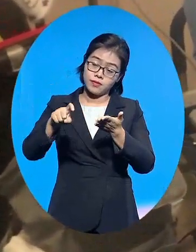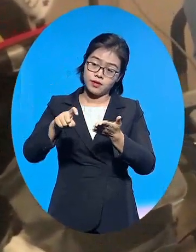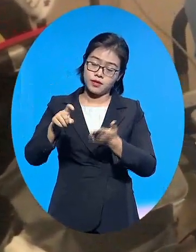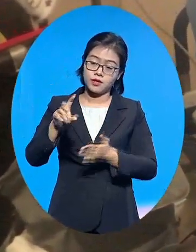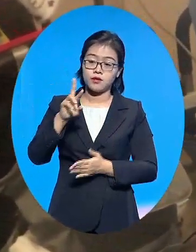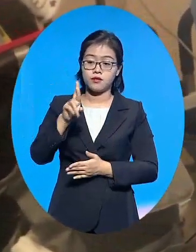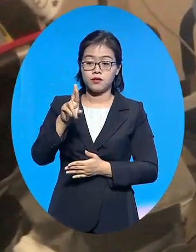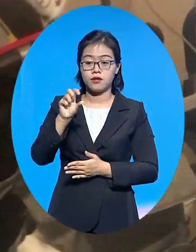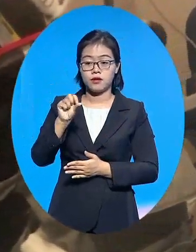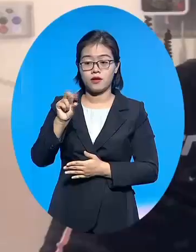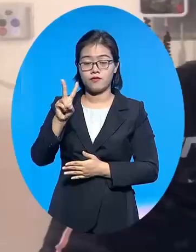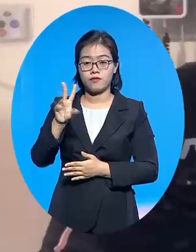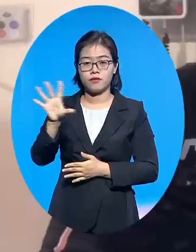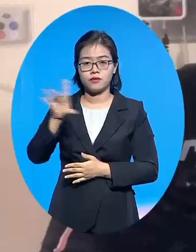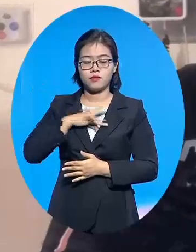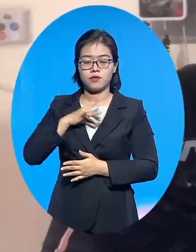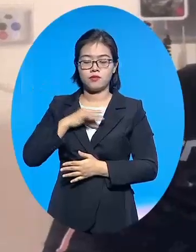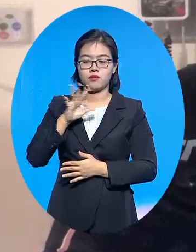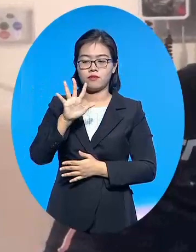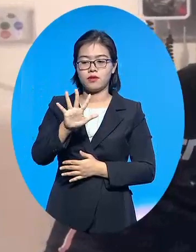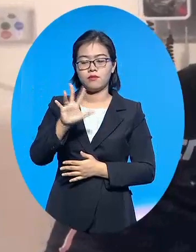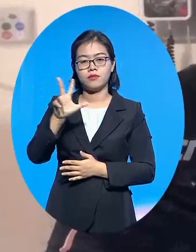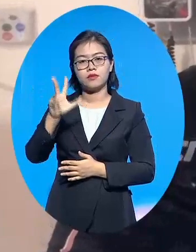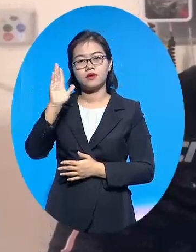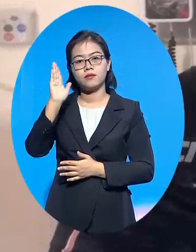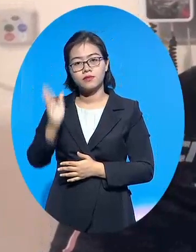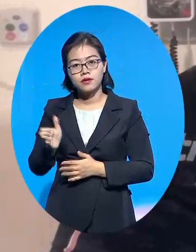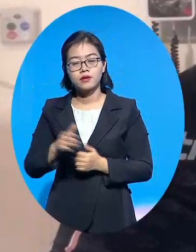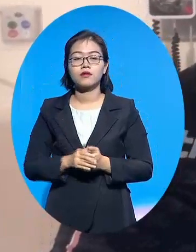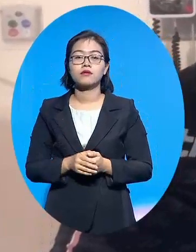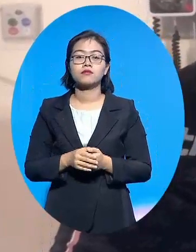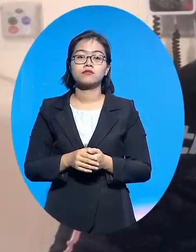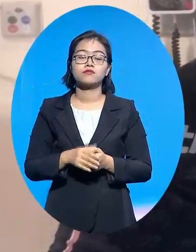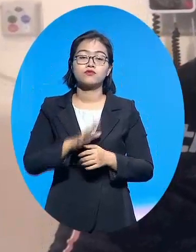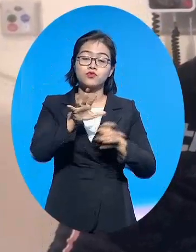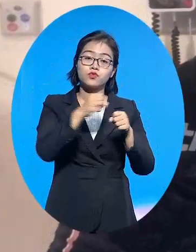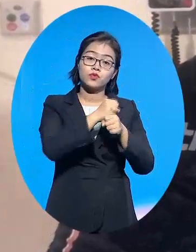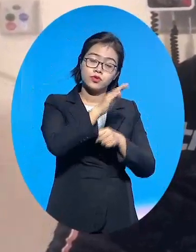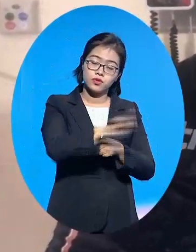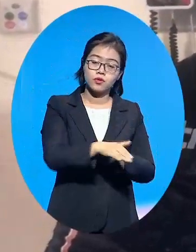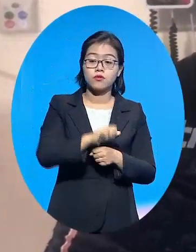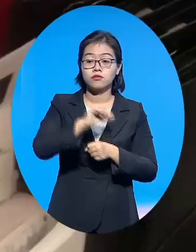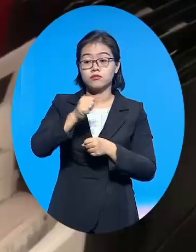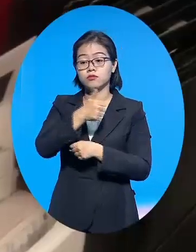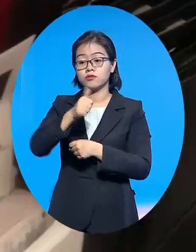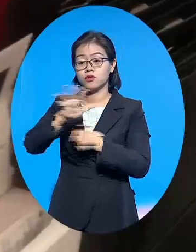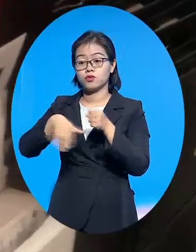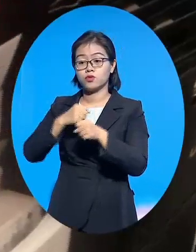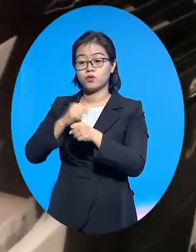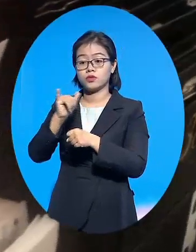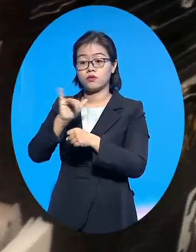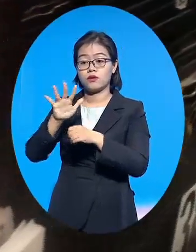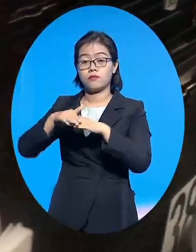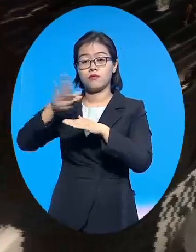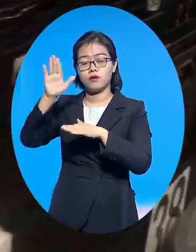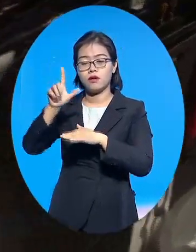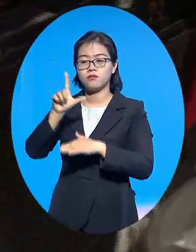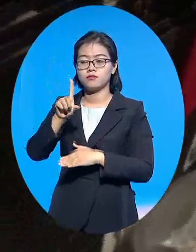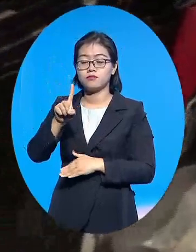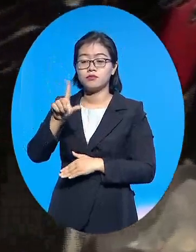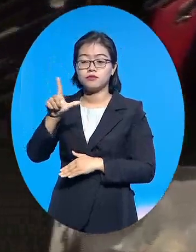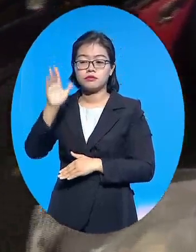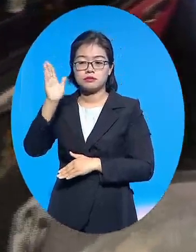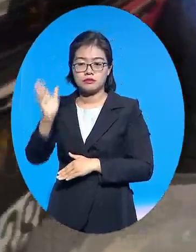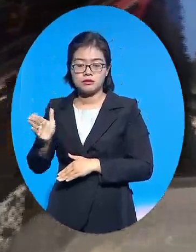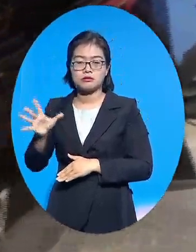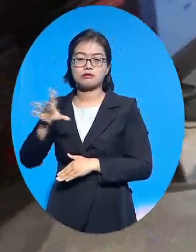rsv ở trẻ dưới 5 tuổi và khoảng 177.000 ca bệnh ở người từ 65 tuổi trở lên sự gia tăng